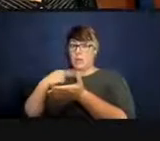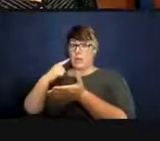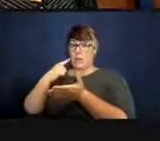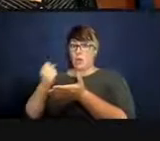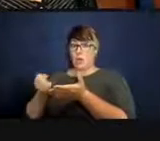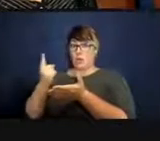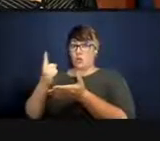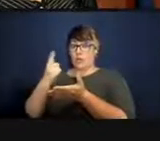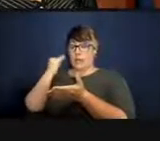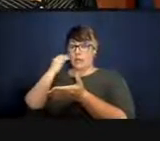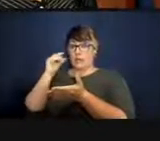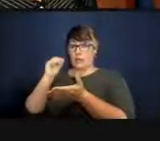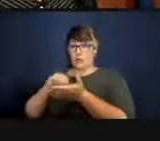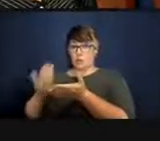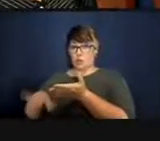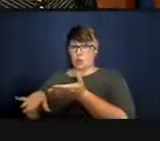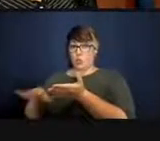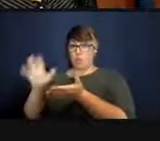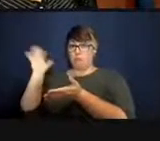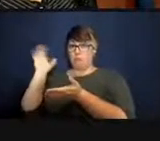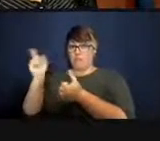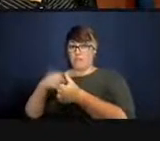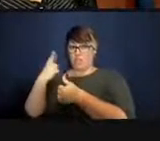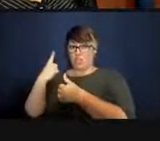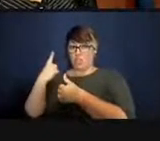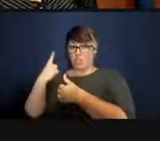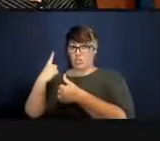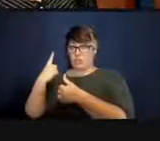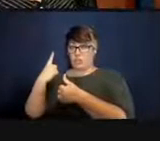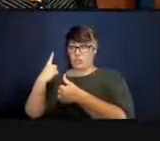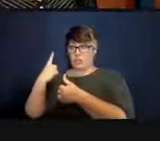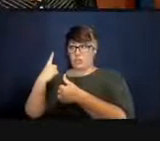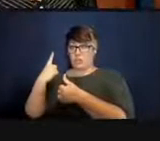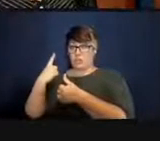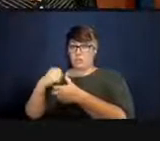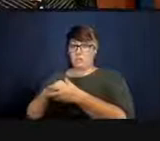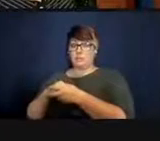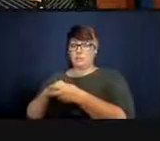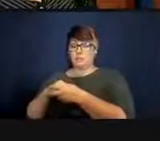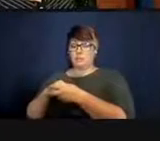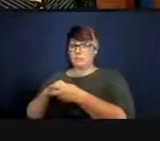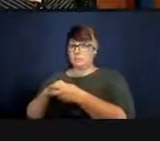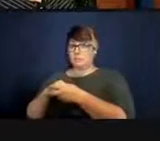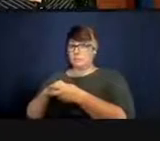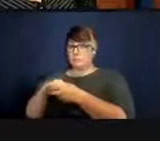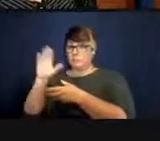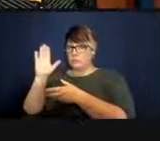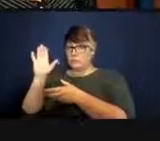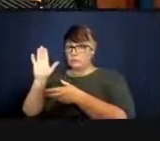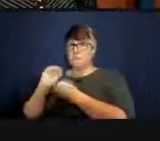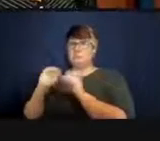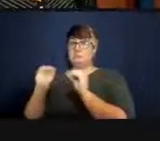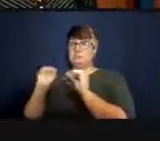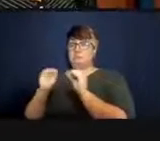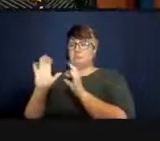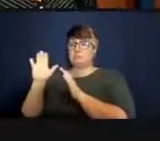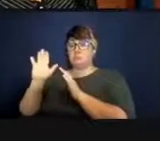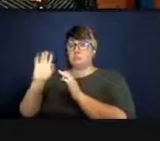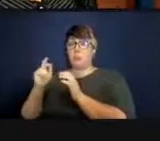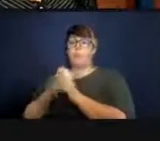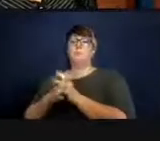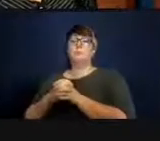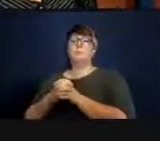tuna watu wawili ambao wangependa kuzungumza hii leo, na iwapo uko hapa, sijui kama ni wanafunzi wote,